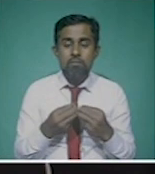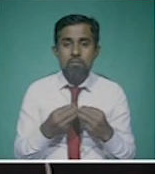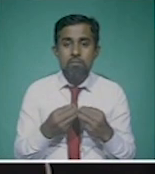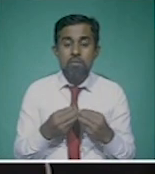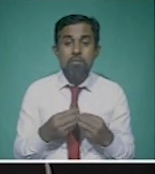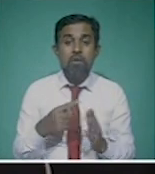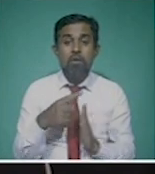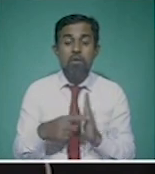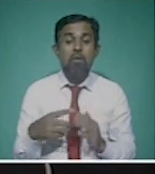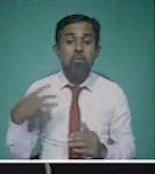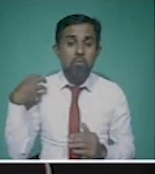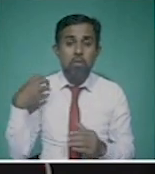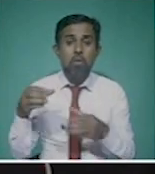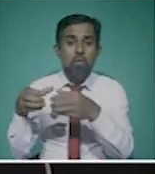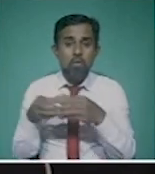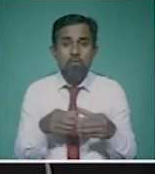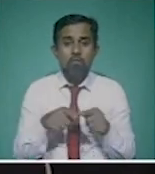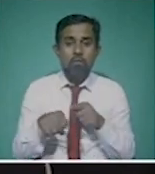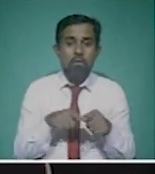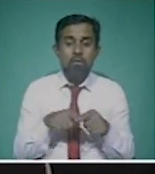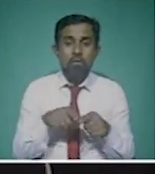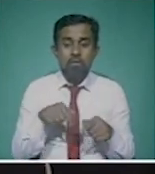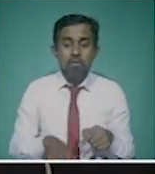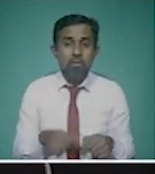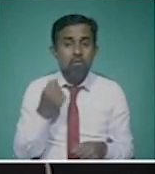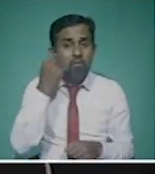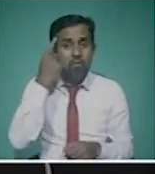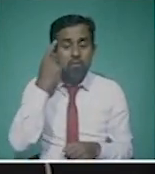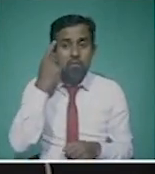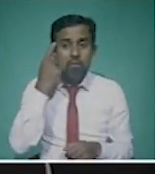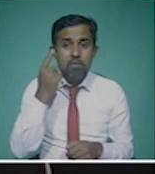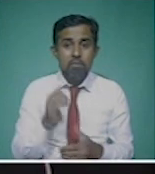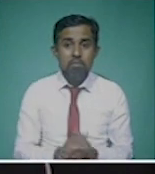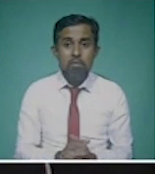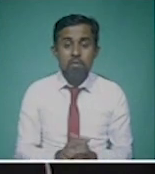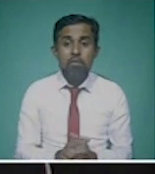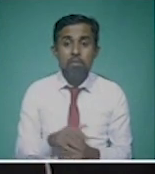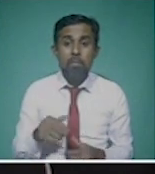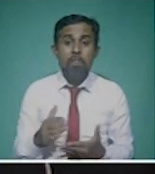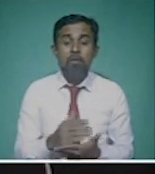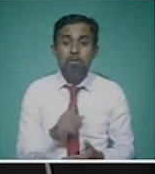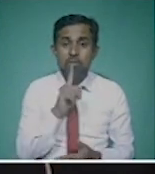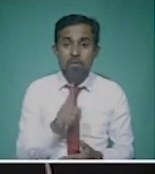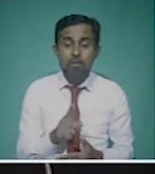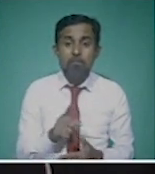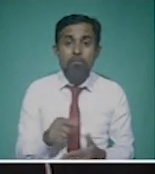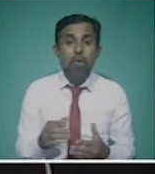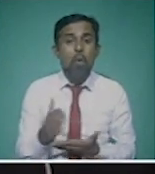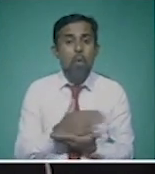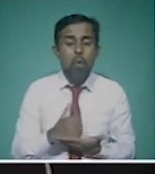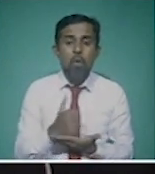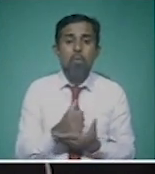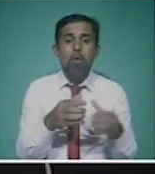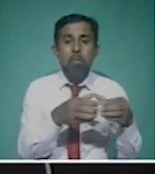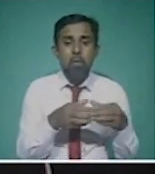சொல்லியாக வேண்டும் எனவே இனப்பிரச்சினைக்கான தீர்வு என்ற விவகாரத்தில் சகல தரப்புகளும் இணங்கக்கூடிய நல்லதொரு தீர்வை மிக